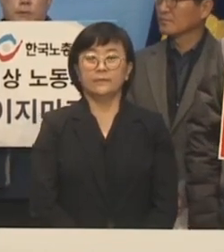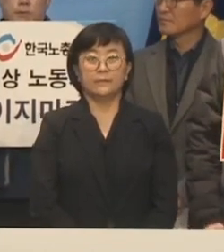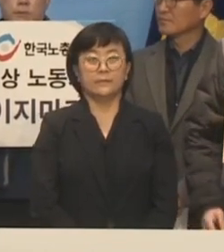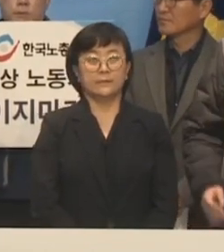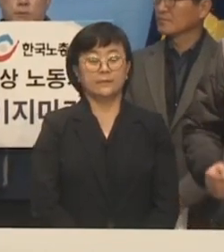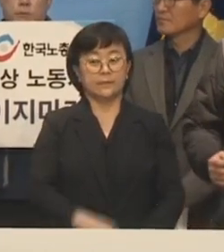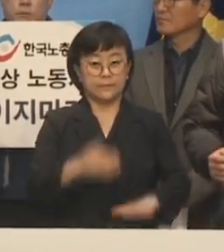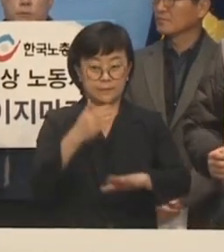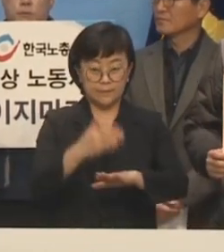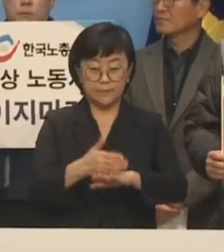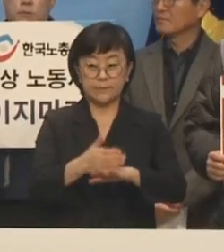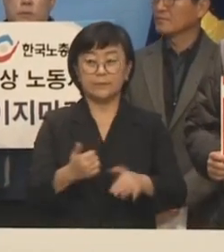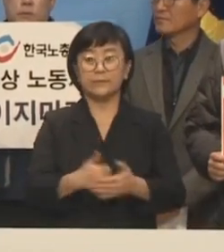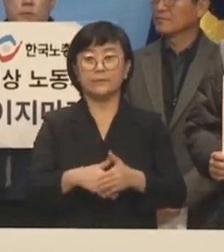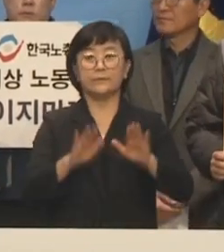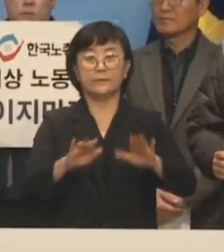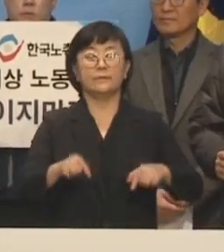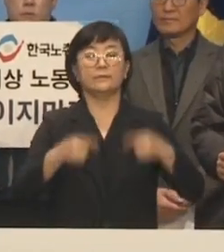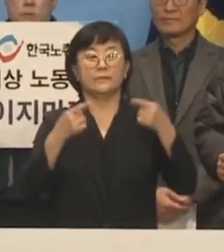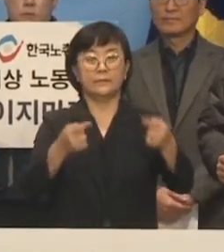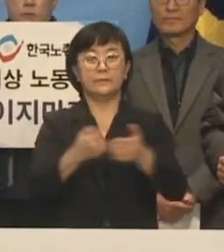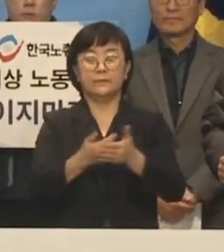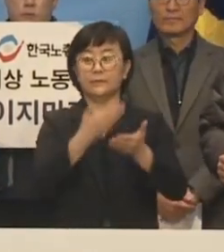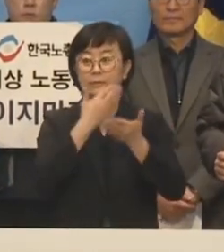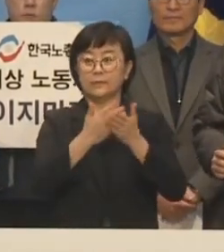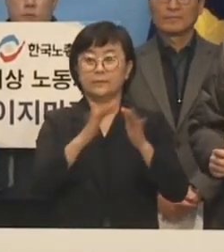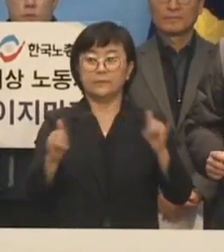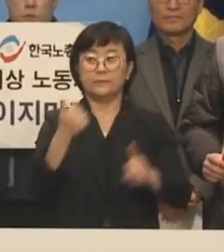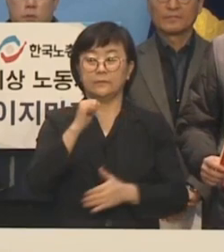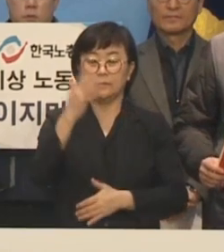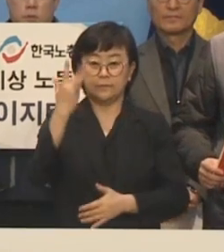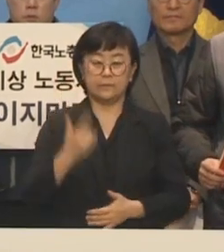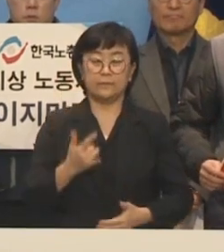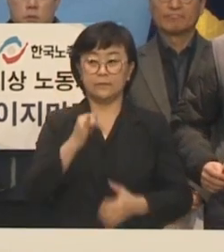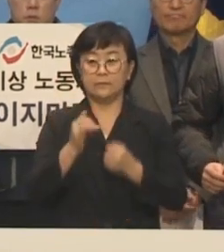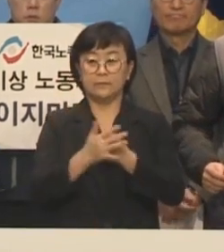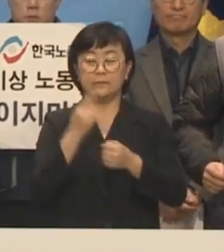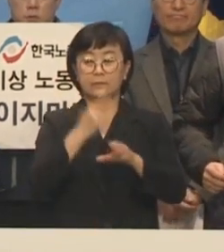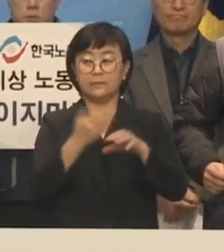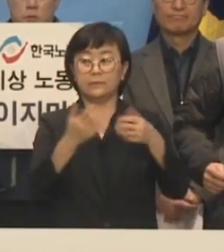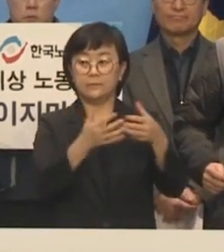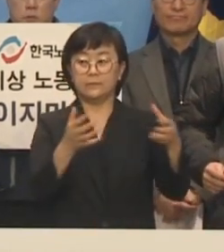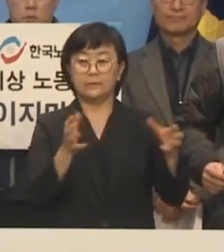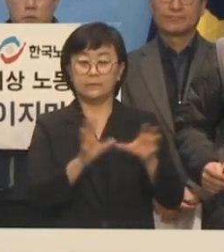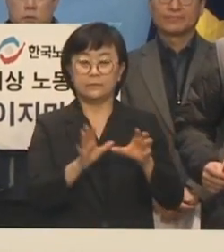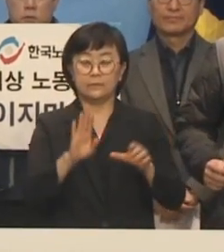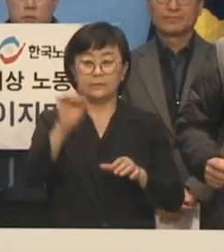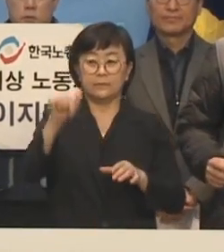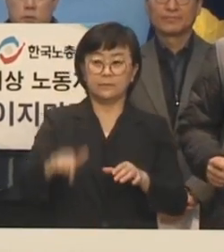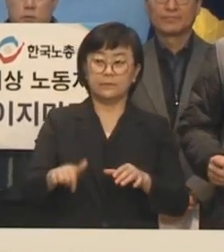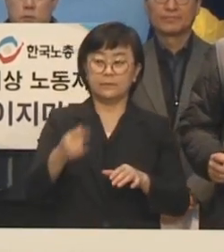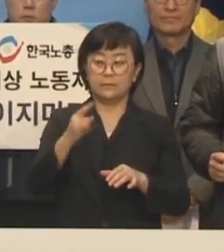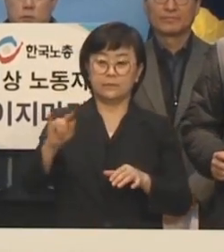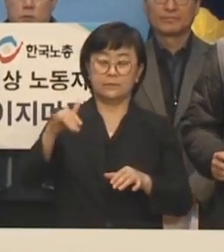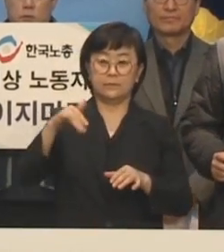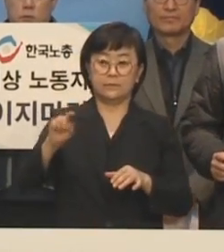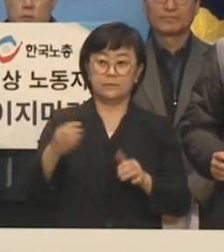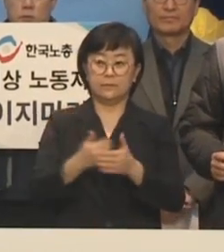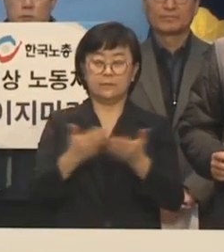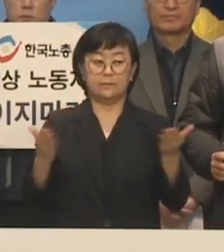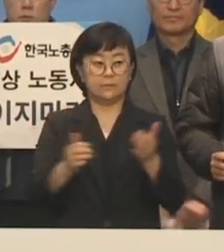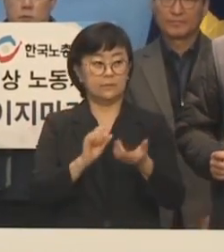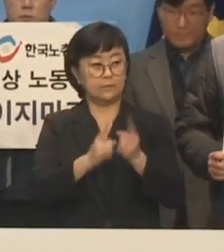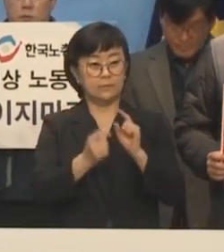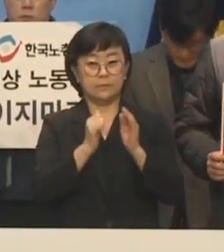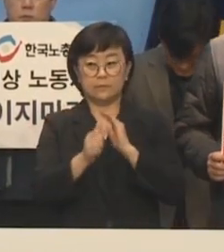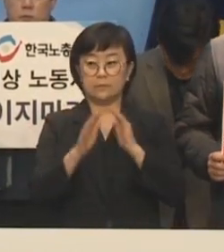네, 감사합니다. 이 자리에 참석하신 소중한 분 한 분 소개가 좀 빠졌습니다. 더불어민주당 박해철 노동대변인 함께하고